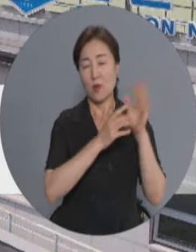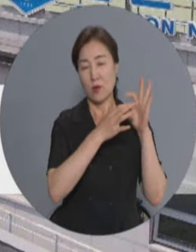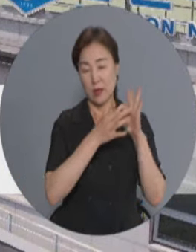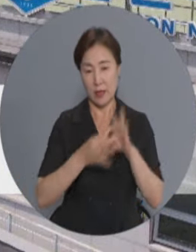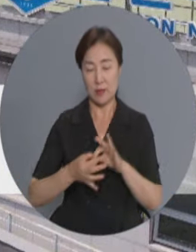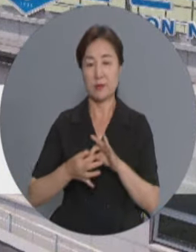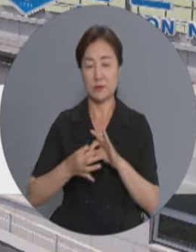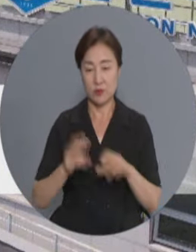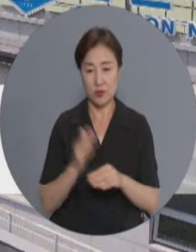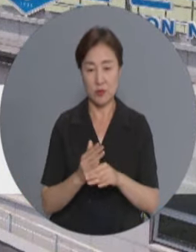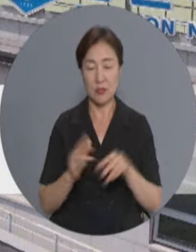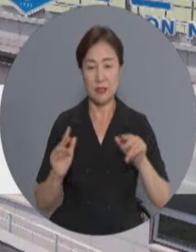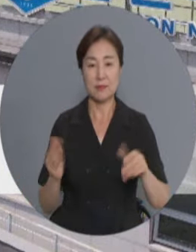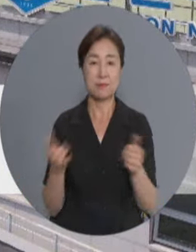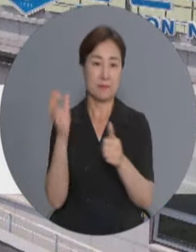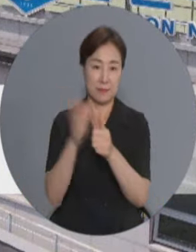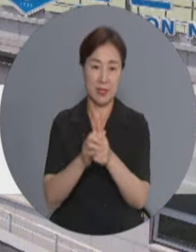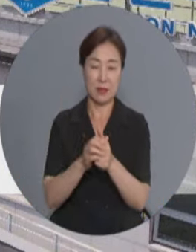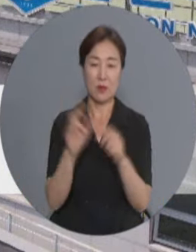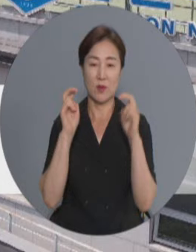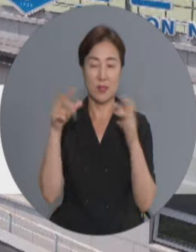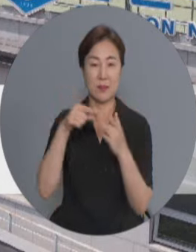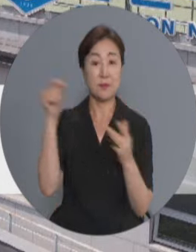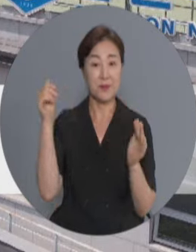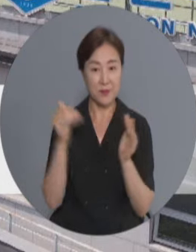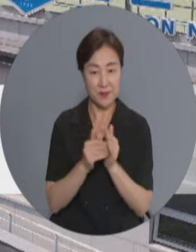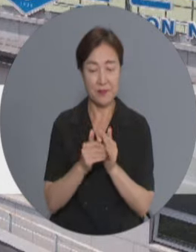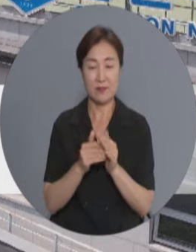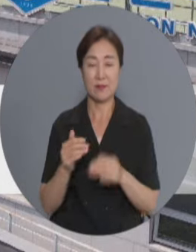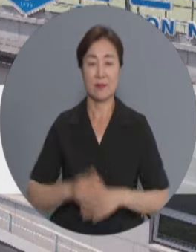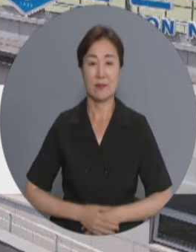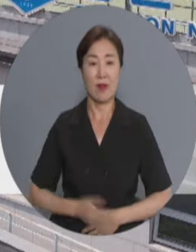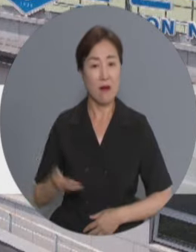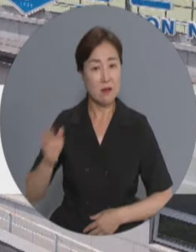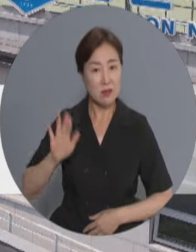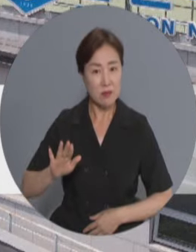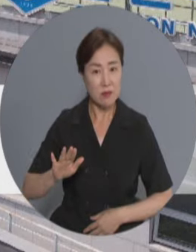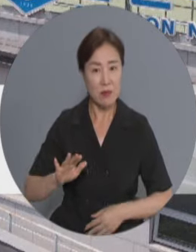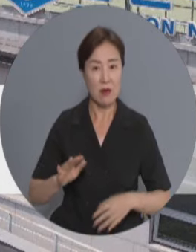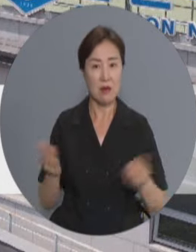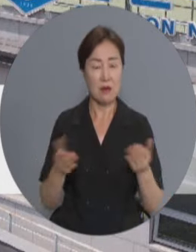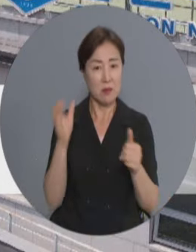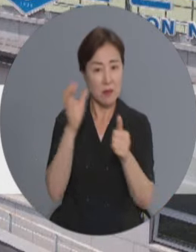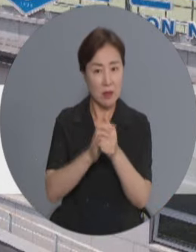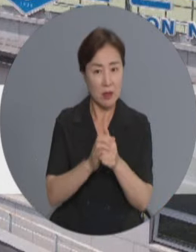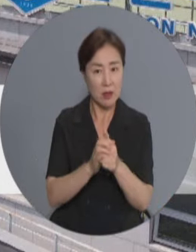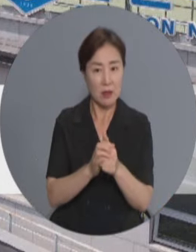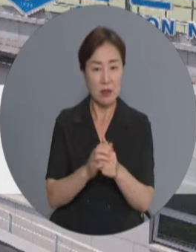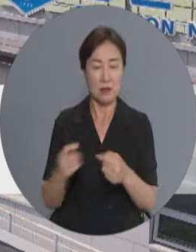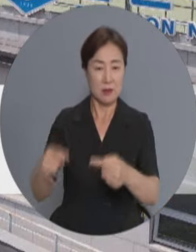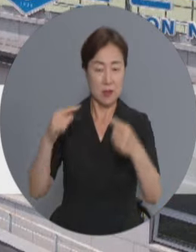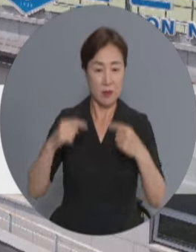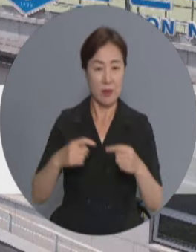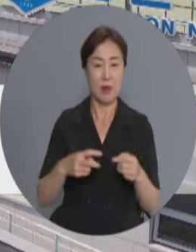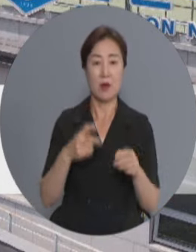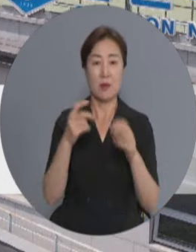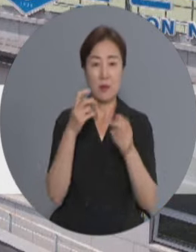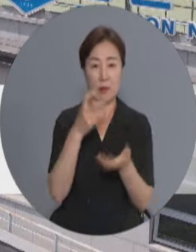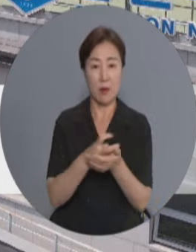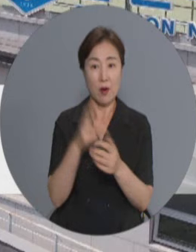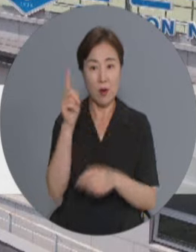최종 선정하고 본격적인 절차에 들어갔습니다. 그런데 이 용역의 컨소시엄에 참여한 법무법인